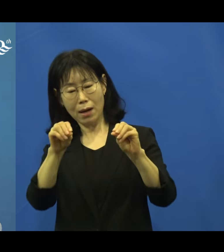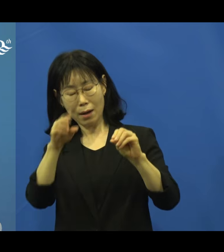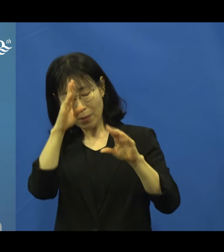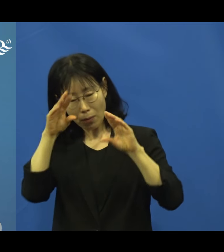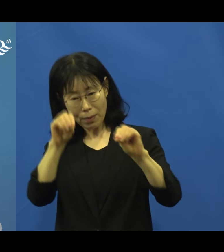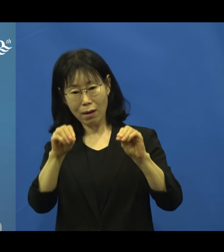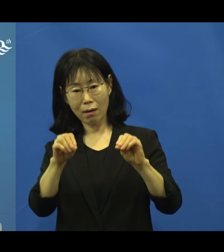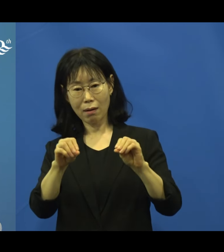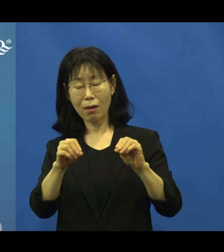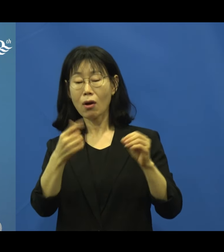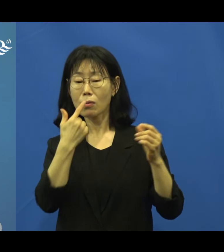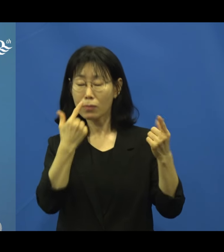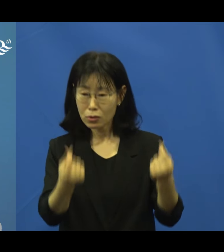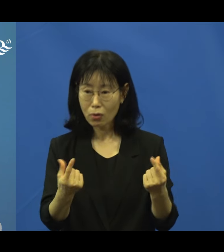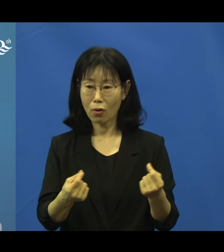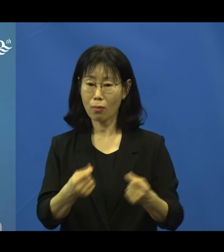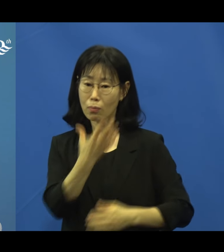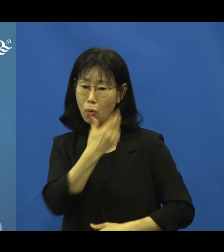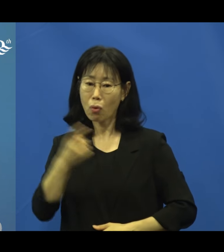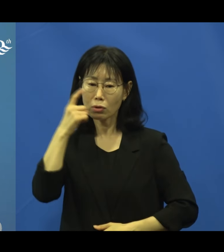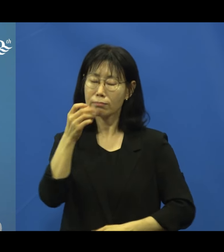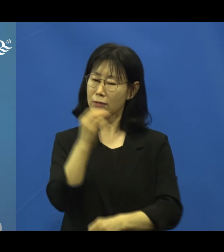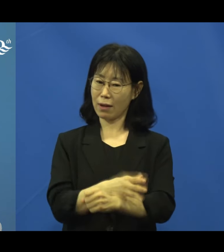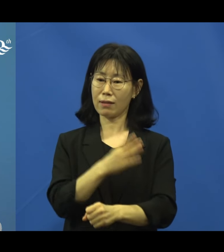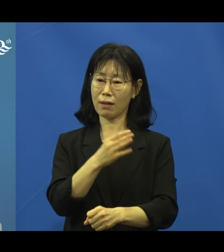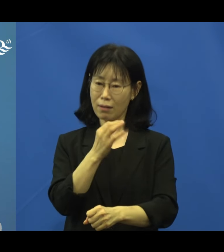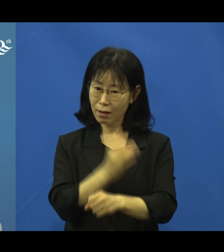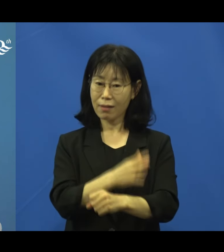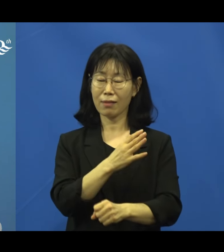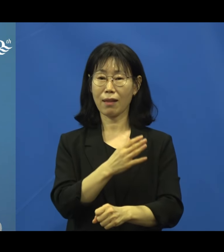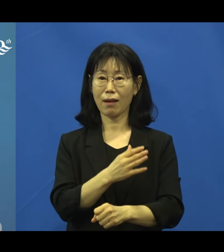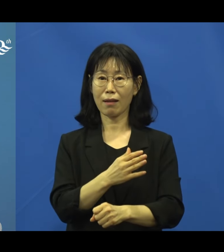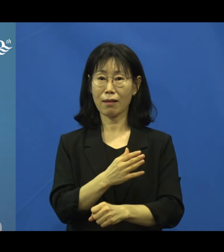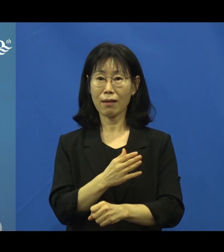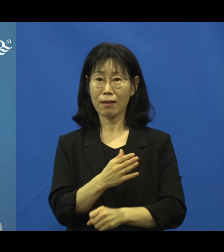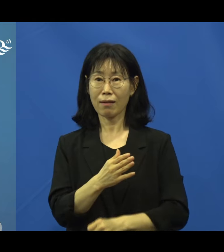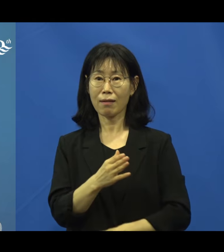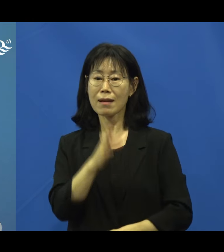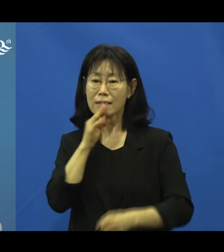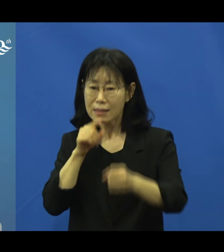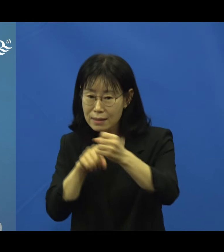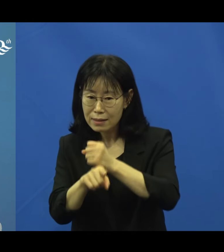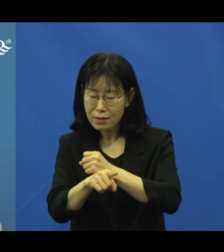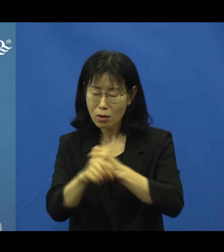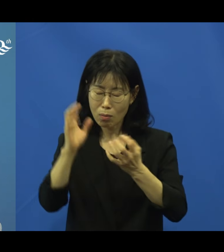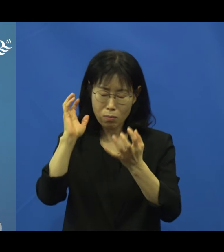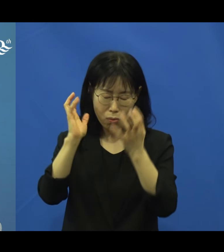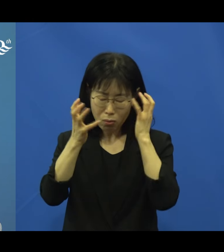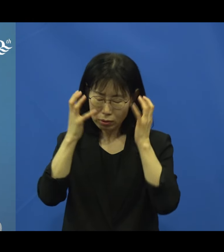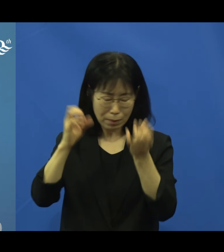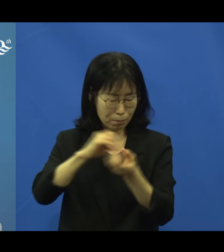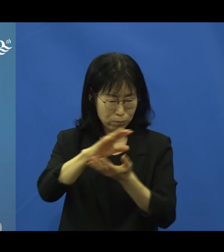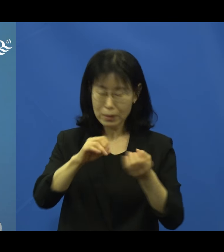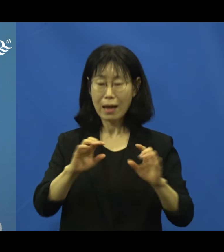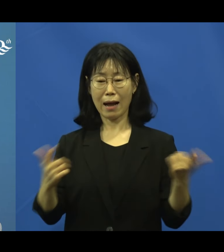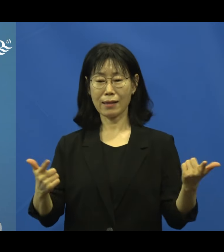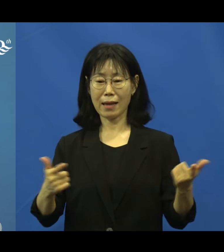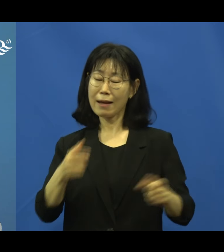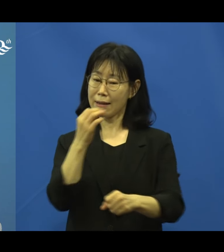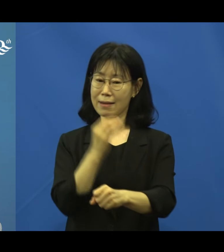얻으리라. 말을 많이 해야 되는 게 아니에요. 중요한 것은 그 말이 진리인가 아닌가에 달려 있습니다. 헛된 소리,